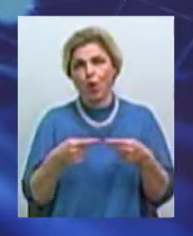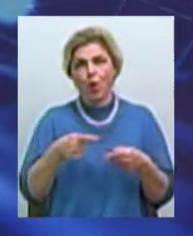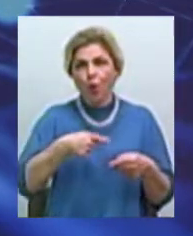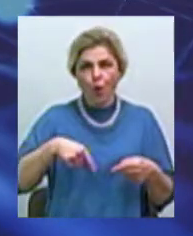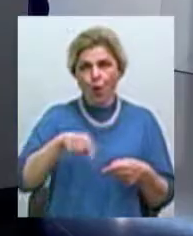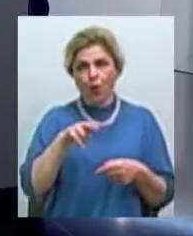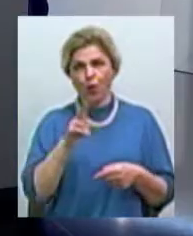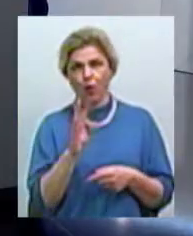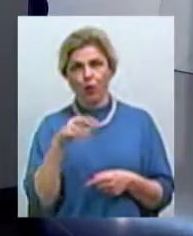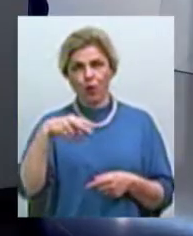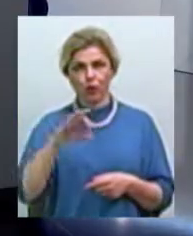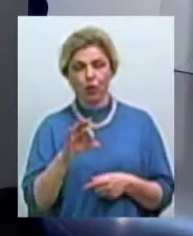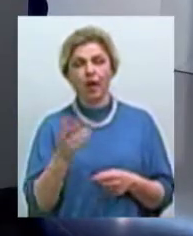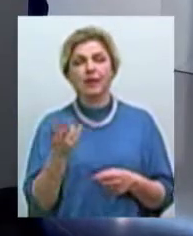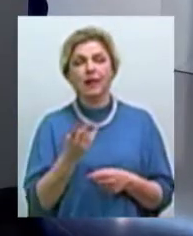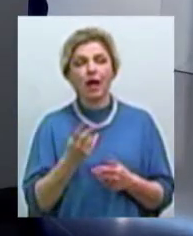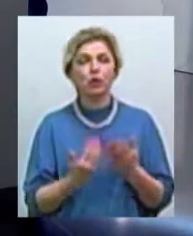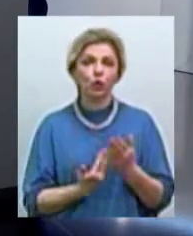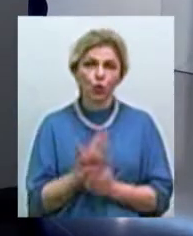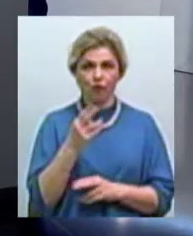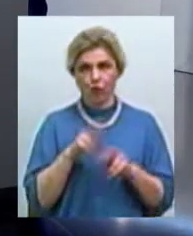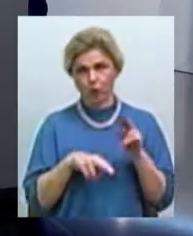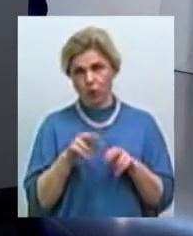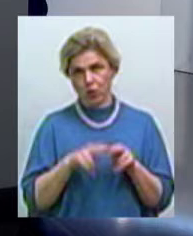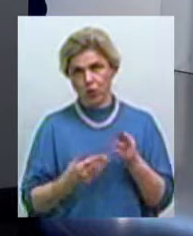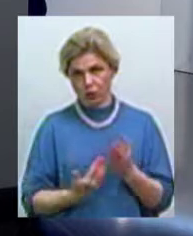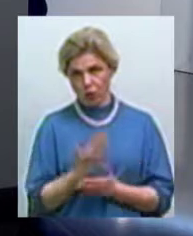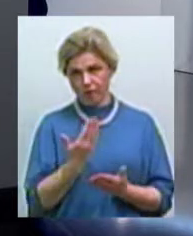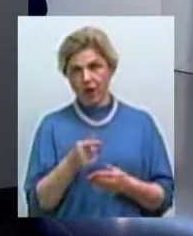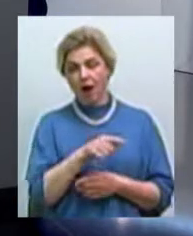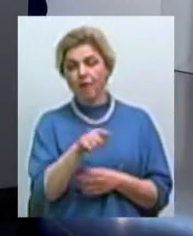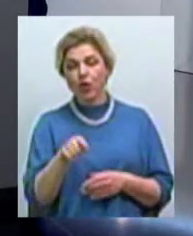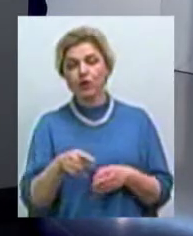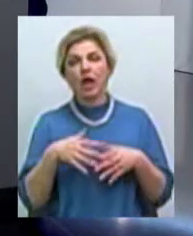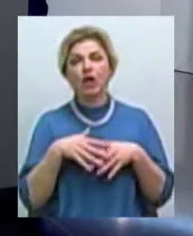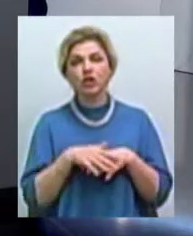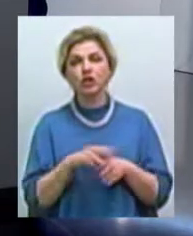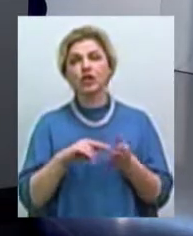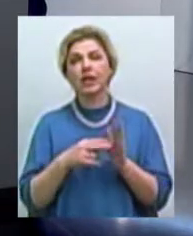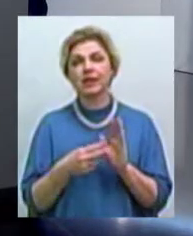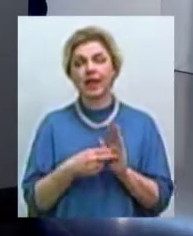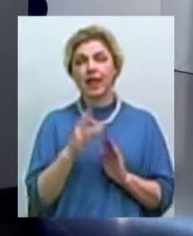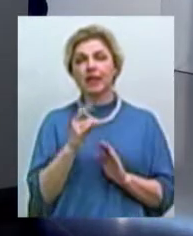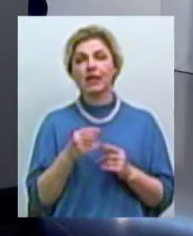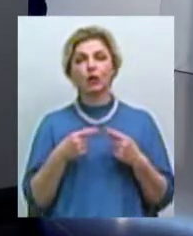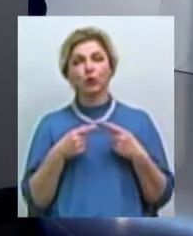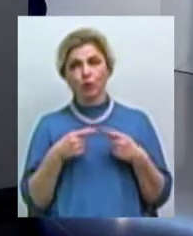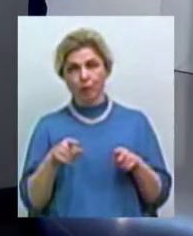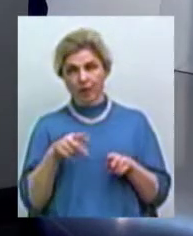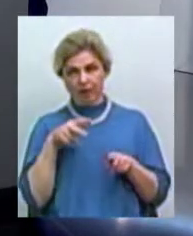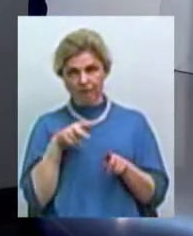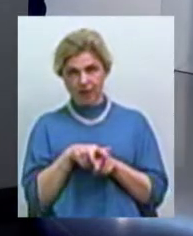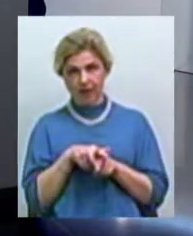буде будувати нові дороги, коли будуть будувати, вони вже розчитані, проєкти йдуть вже не з таким, йдуть вже з